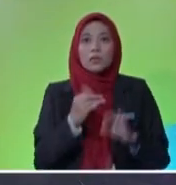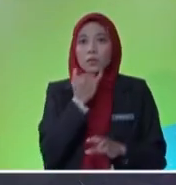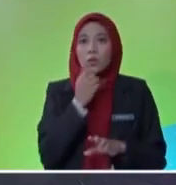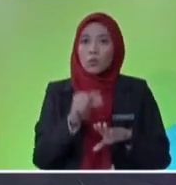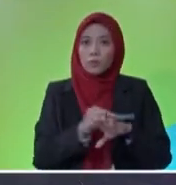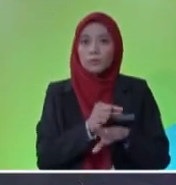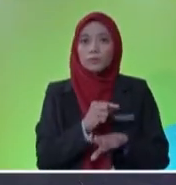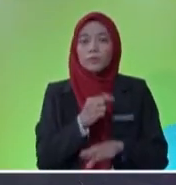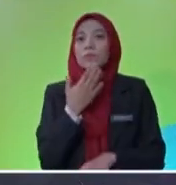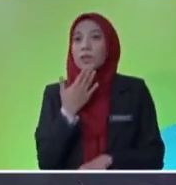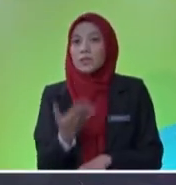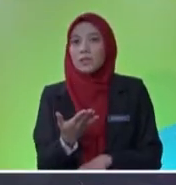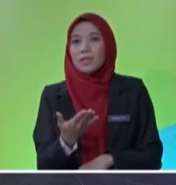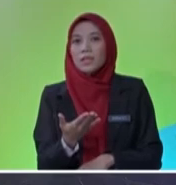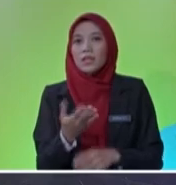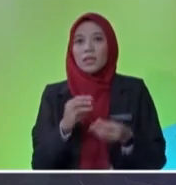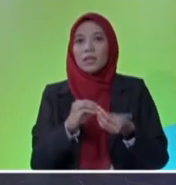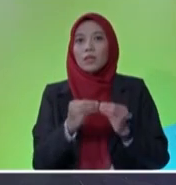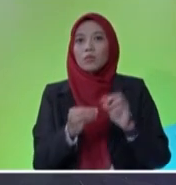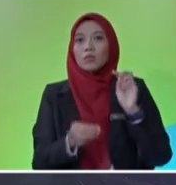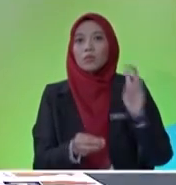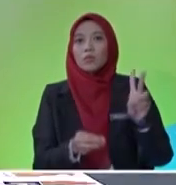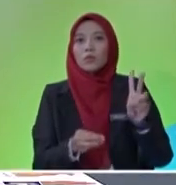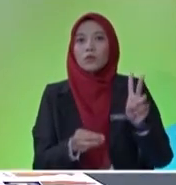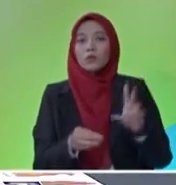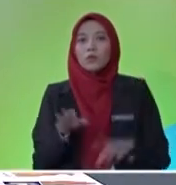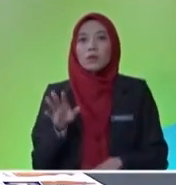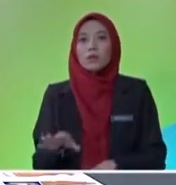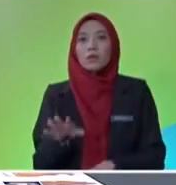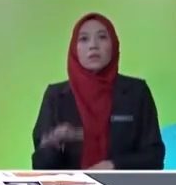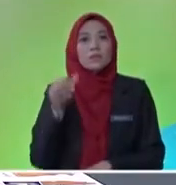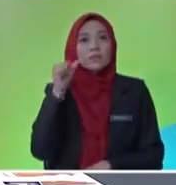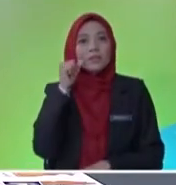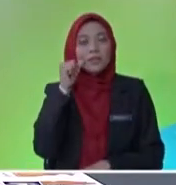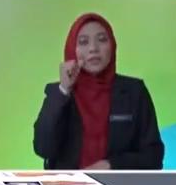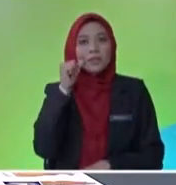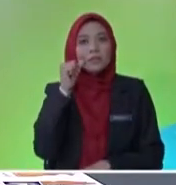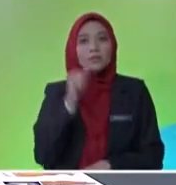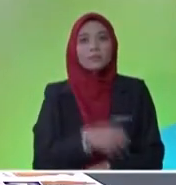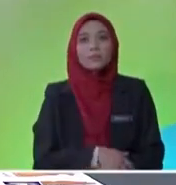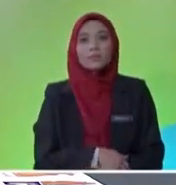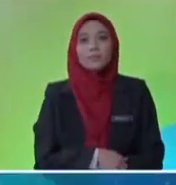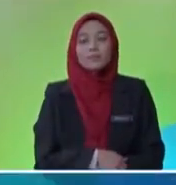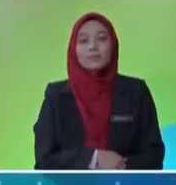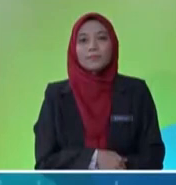doanya kita tanya kesimpulannya kedua daripada Alisha silika desa